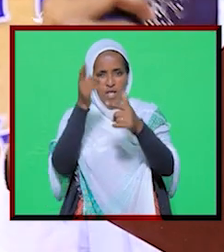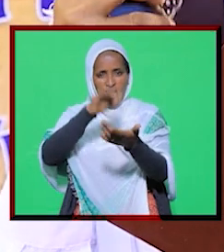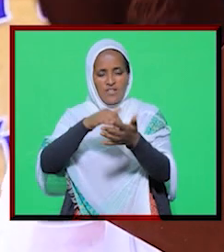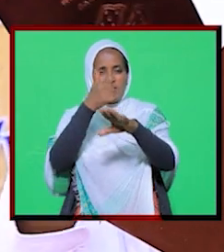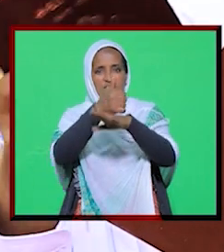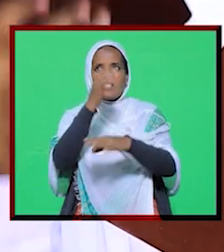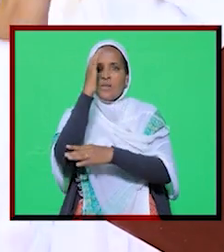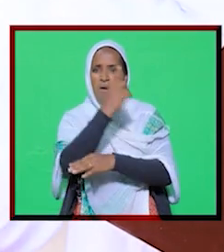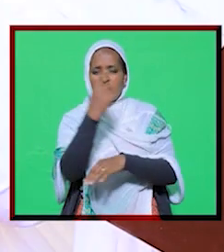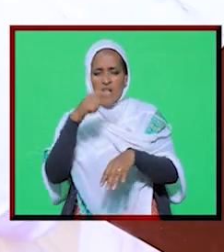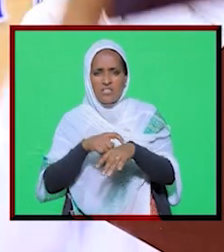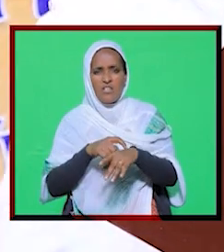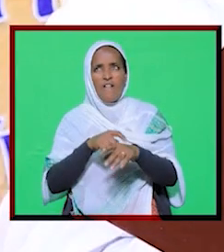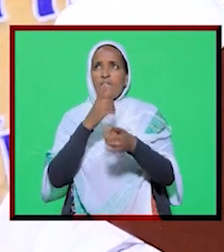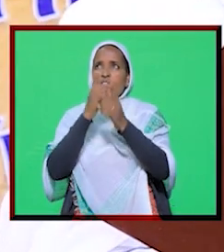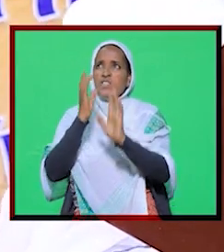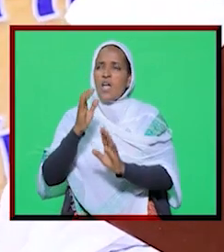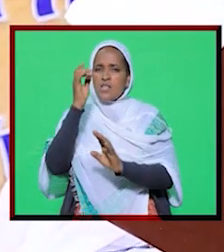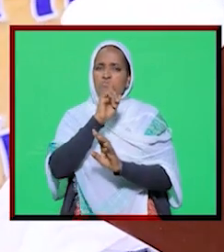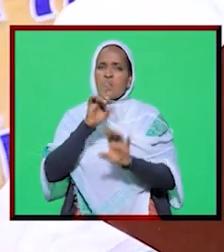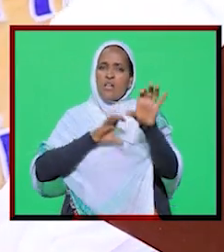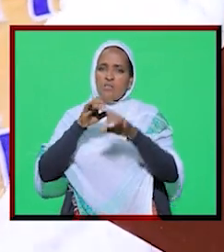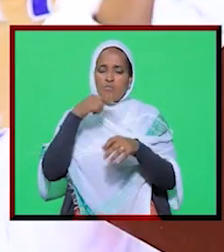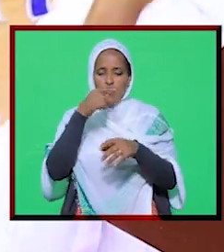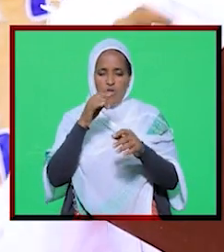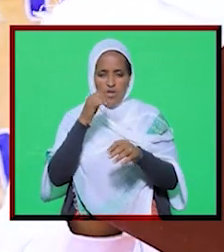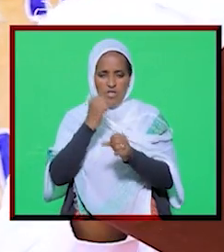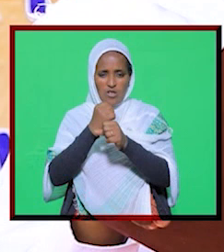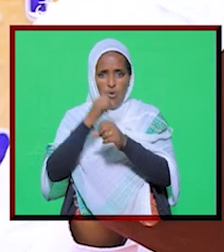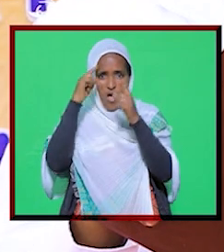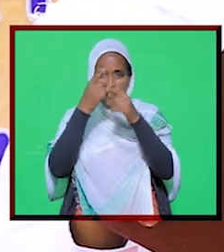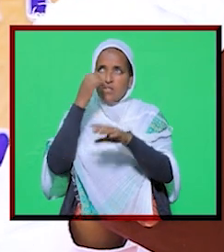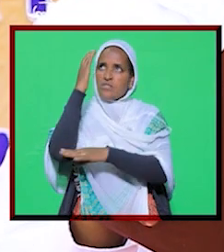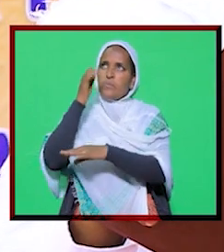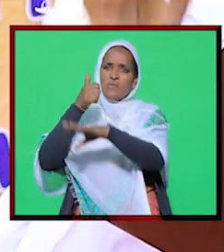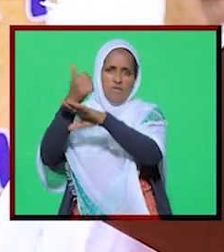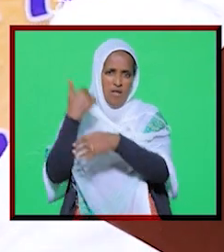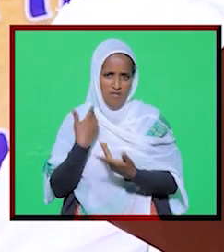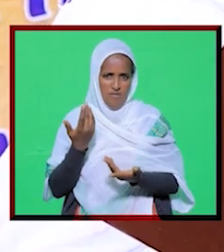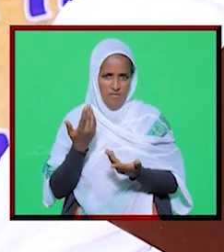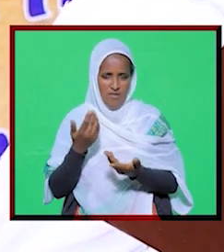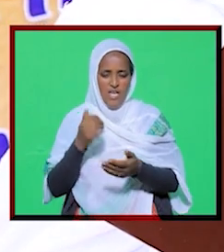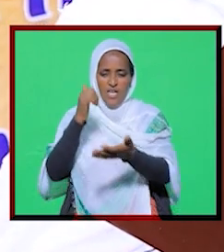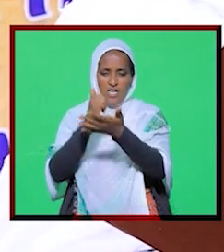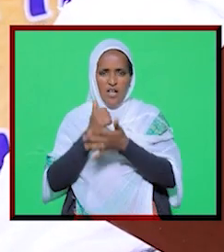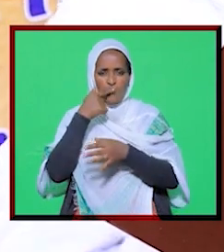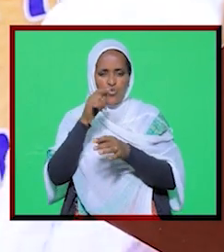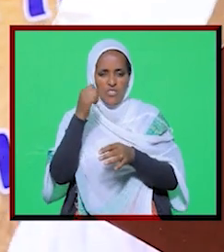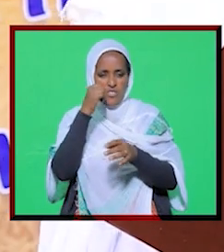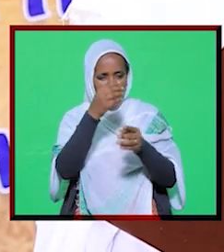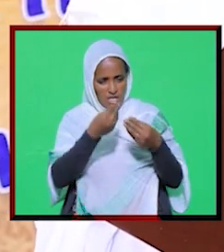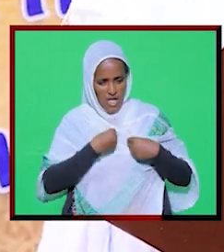ተከሳሽ እግዚአብሔር ነው። አንዳንዴ ምን ነው ፈጣሪ እንዲያረገኝ ብሎ እኮ ሰው ለሰራው ኃጢአት አምላኩን ይከሳል። ረዳቱን ብለ የሰጠኝ ሴት